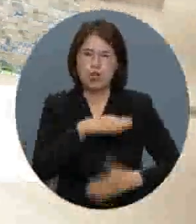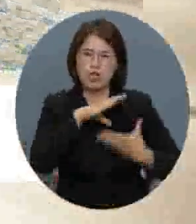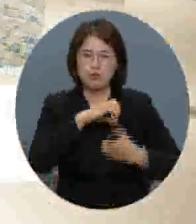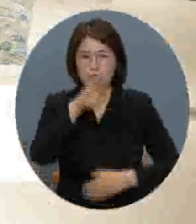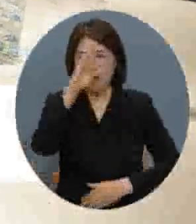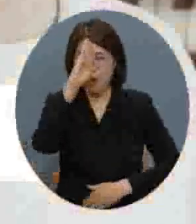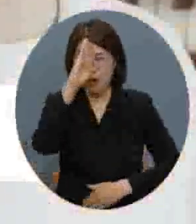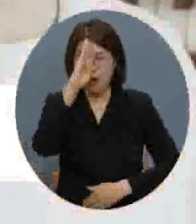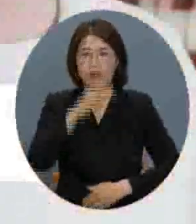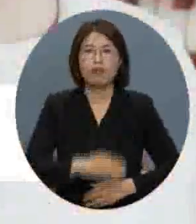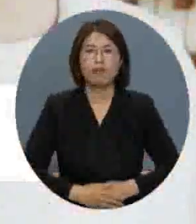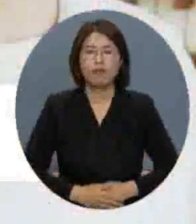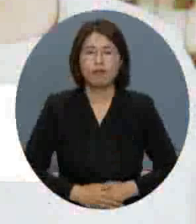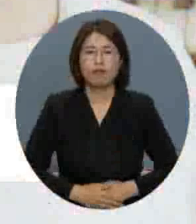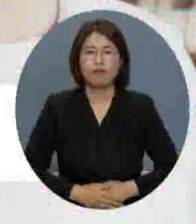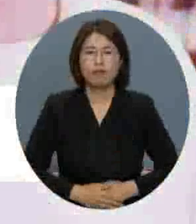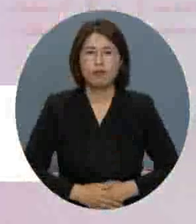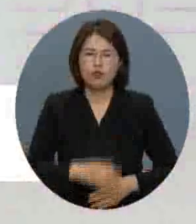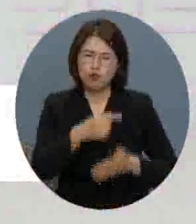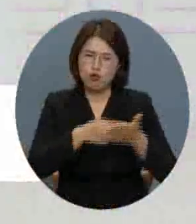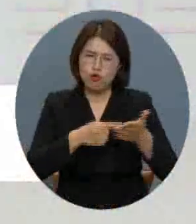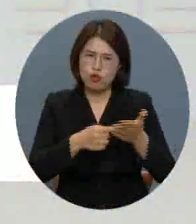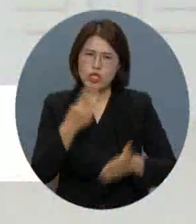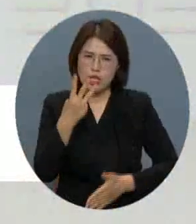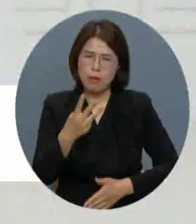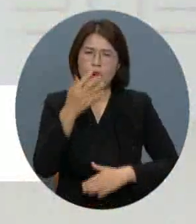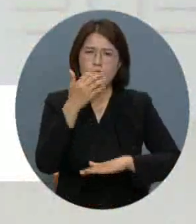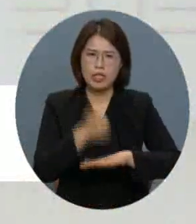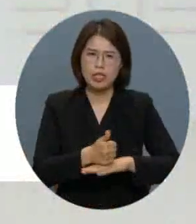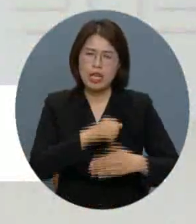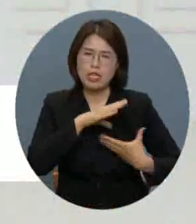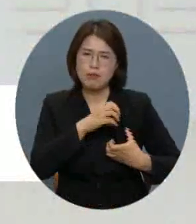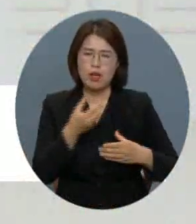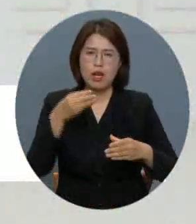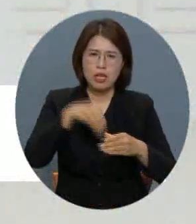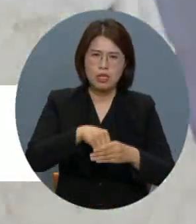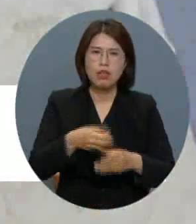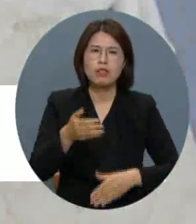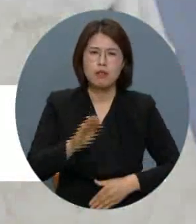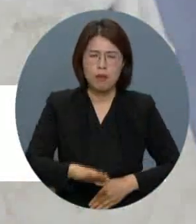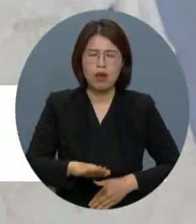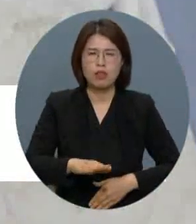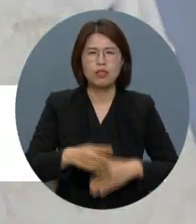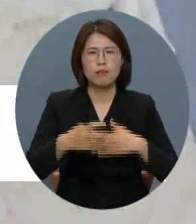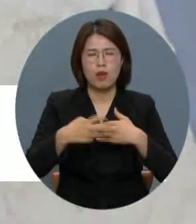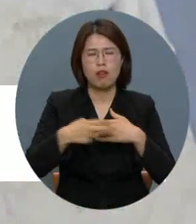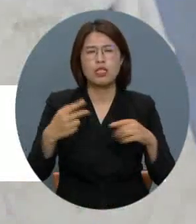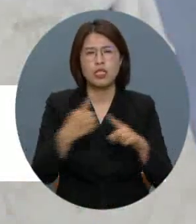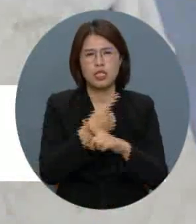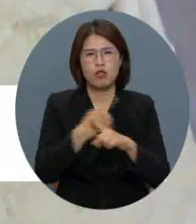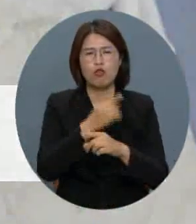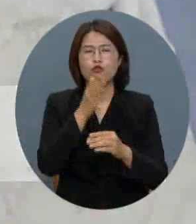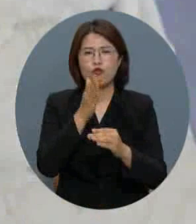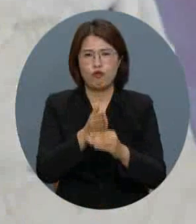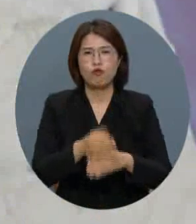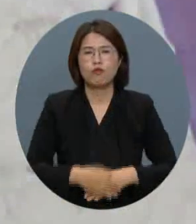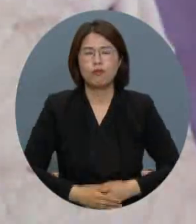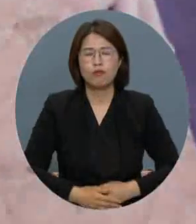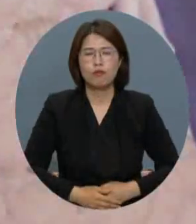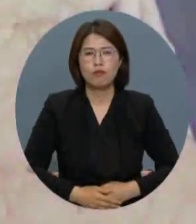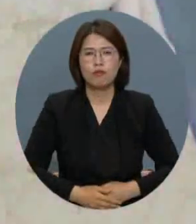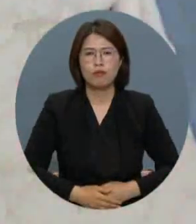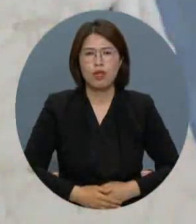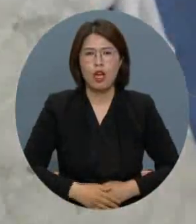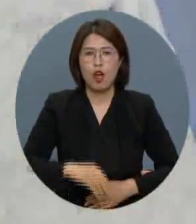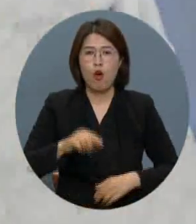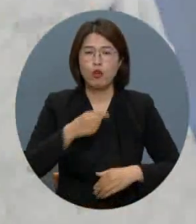심장병을 앓았습니다. 세 번의 큰 수술 끝에 심장을 이식받았지만 아직도 투병 중인 예슬이. 소원을 모두